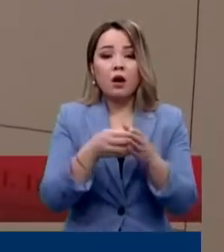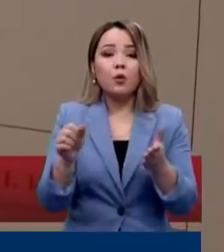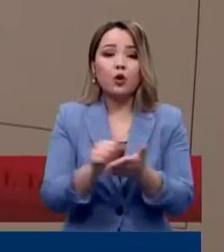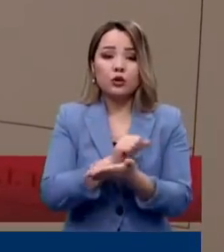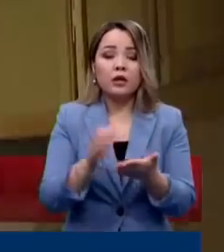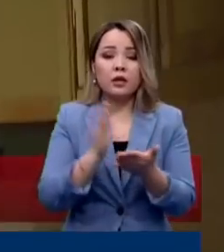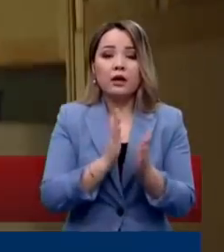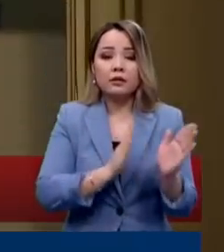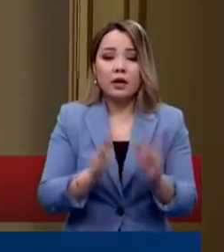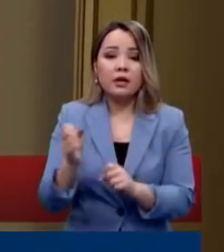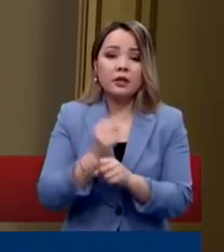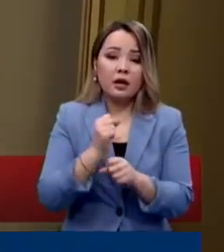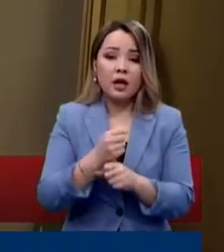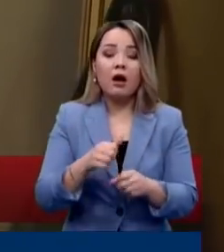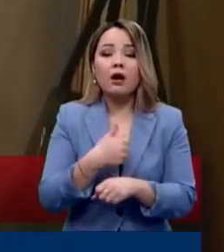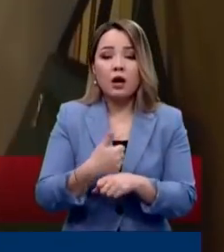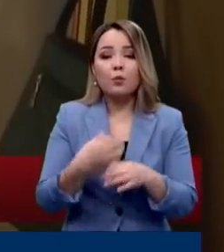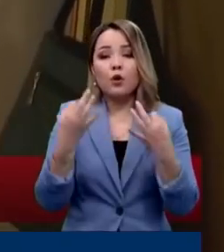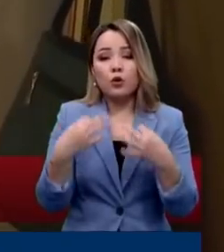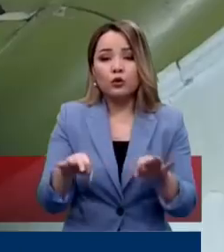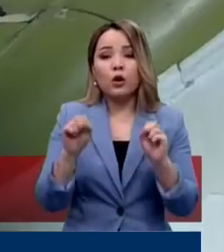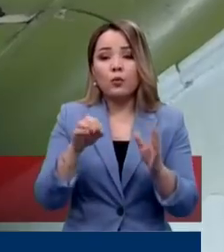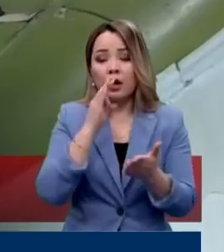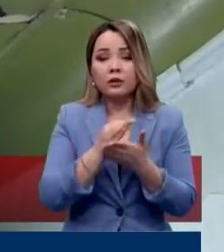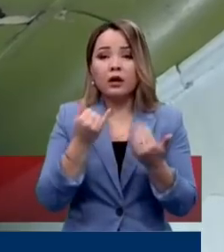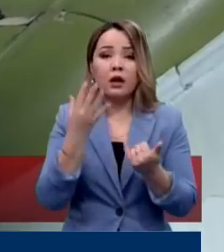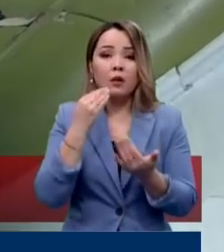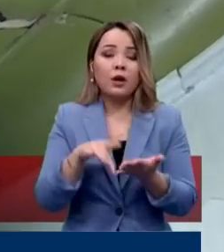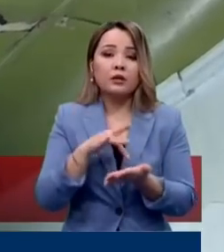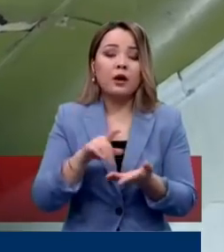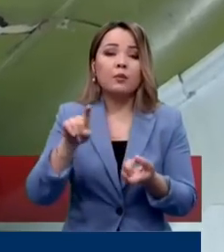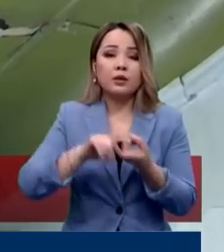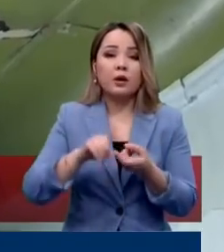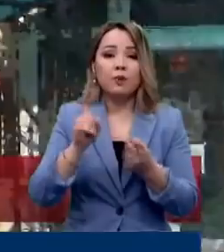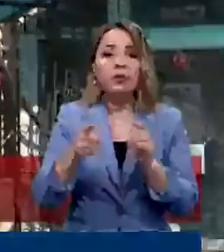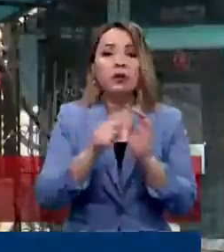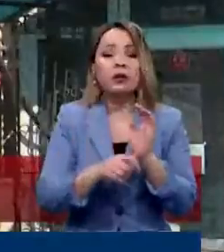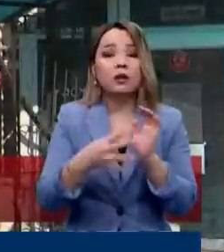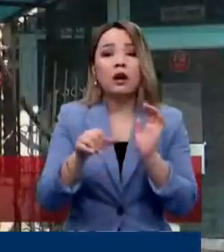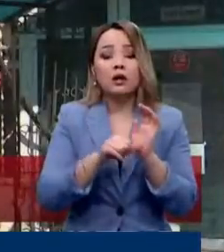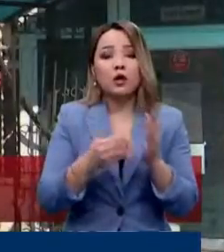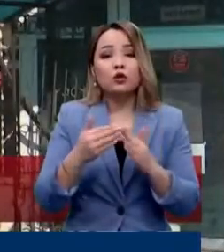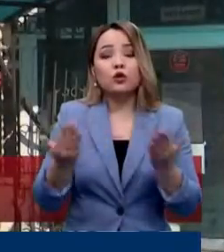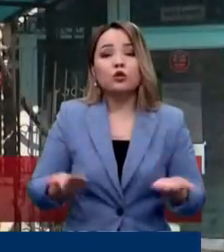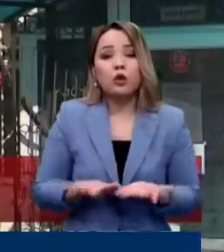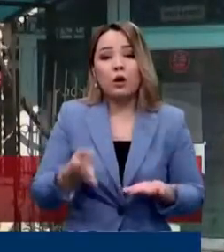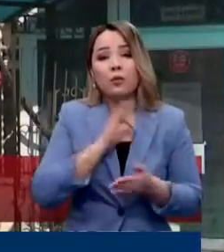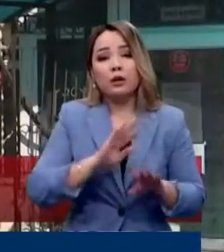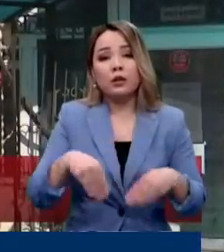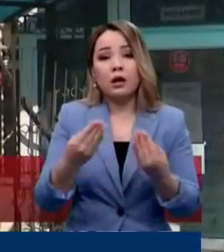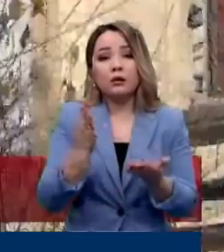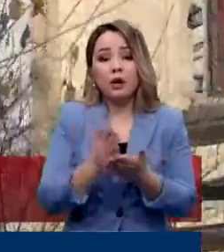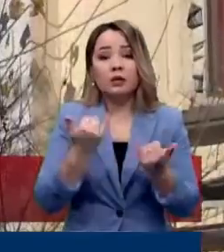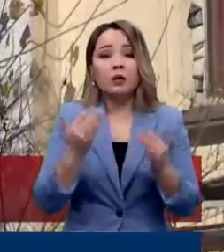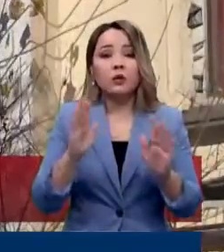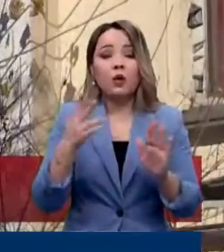құжаттарын реттегеннен кейін әкімдік рұқсат беру мүмкін. Айта кету керек, Алматы бойынша 1046 тұрғын үйдің пайдалану мерзімі өткен. Ал биыл оның